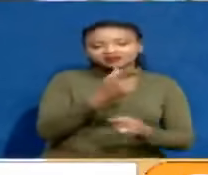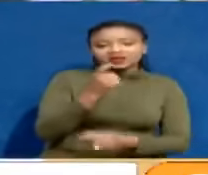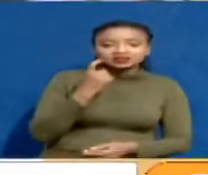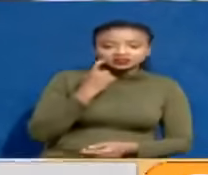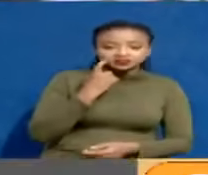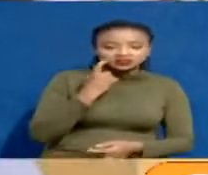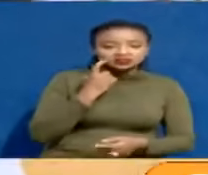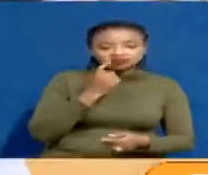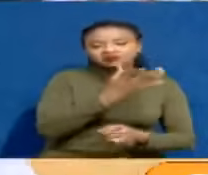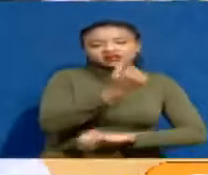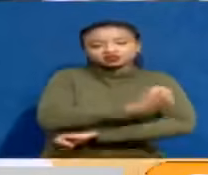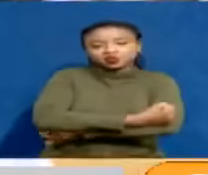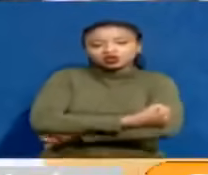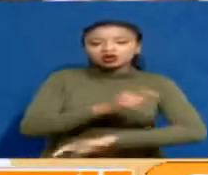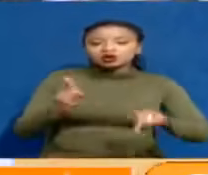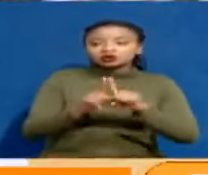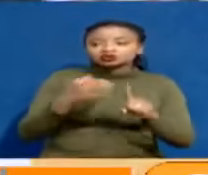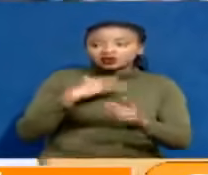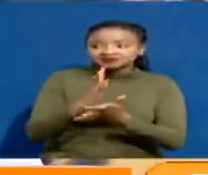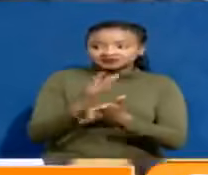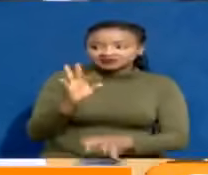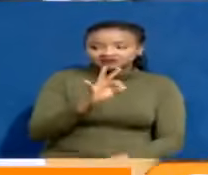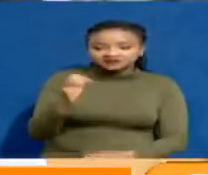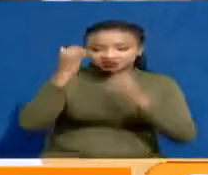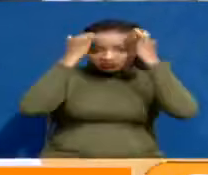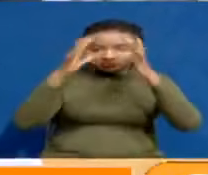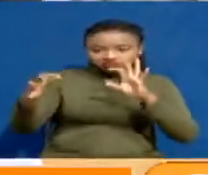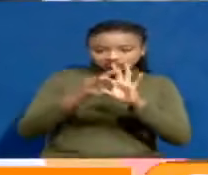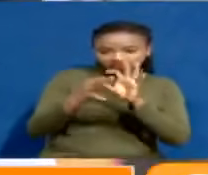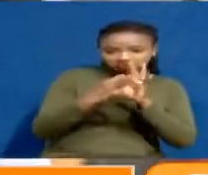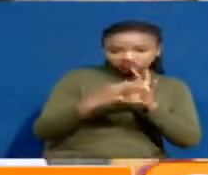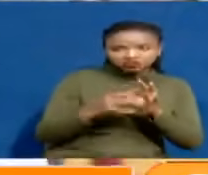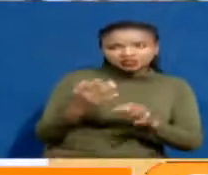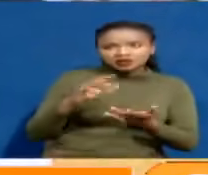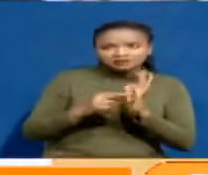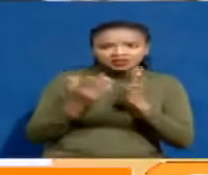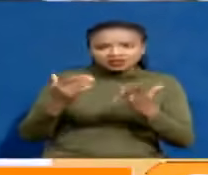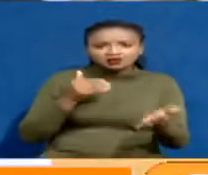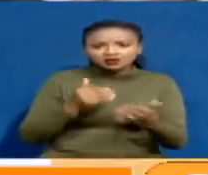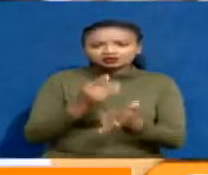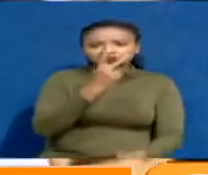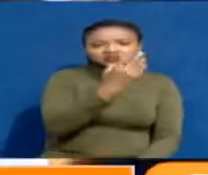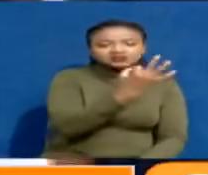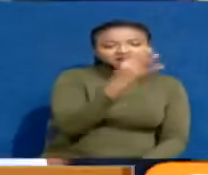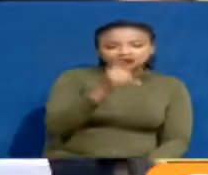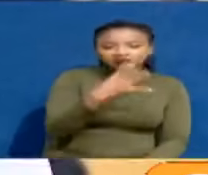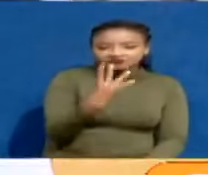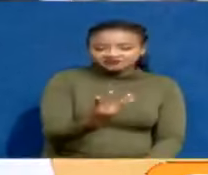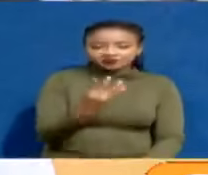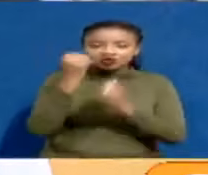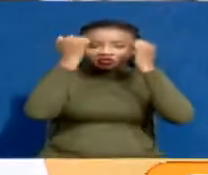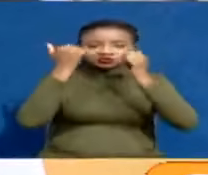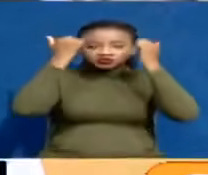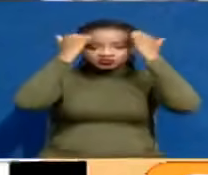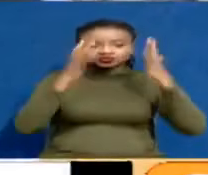and majority have gone. We still have some few lining here. Actually, we already like 3/4 of the girls are already in.